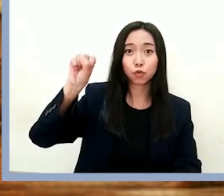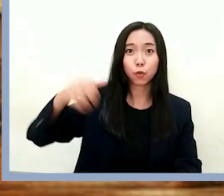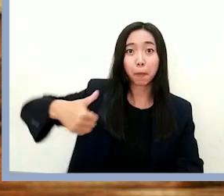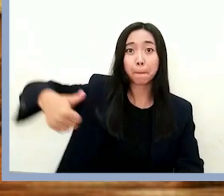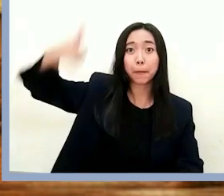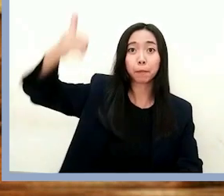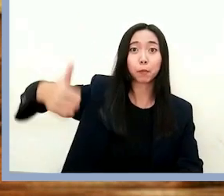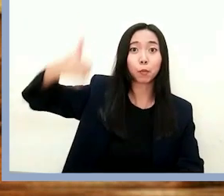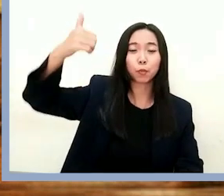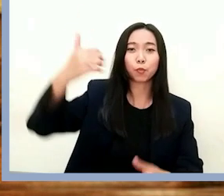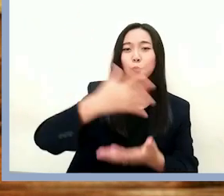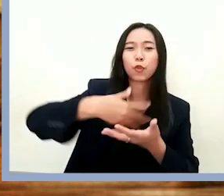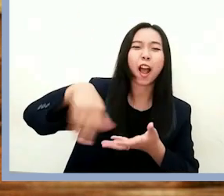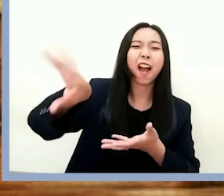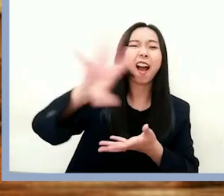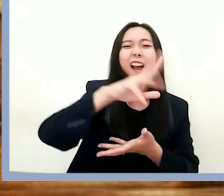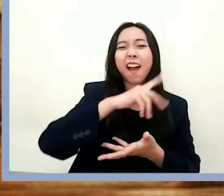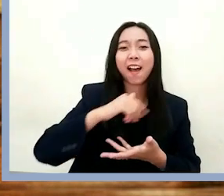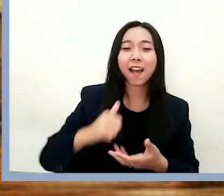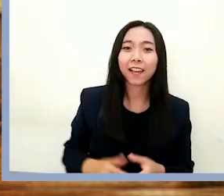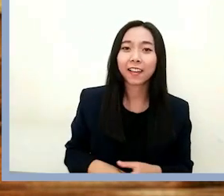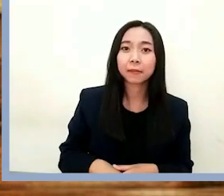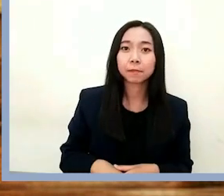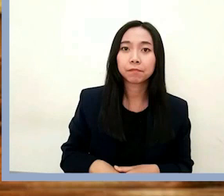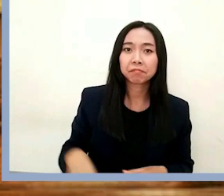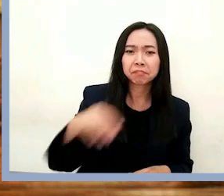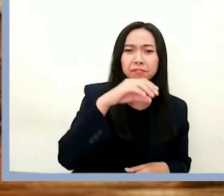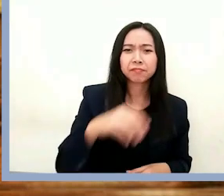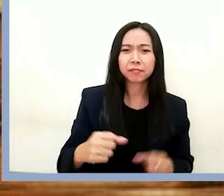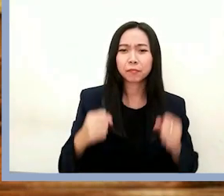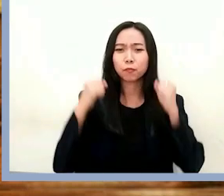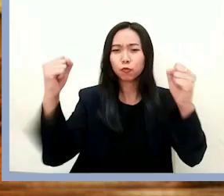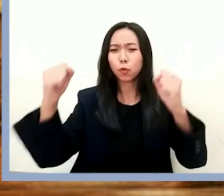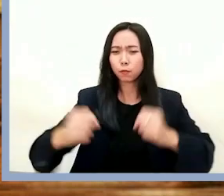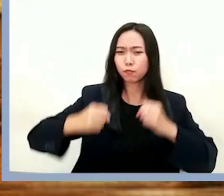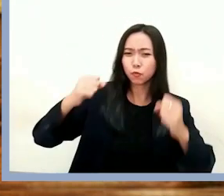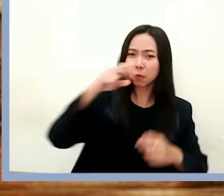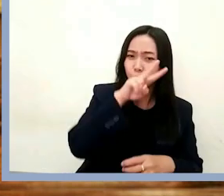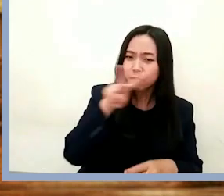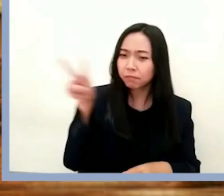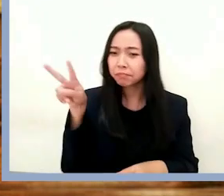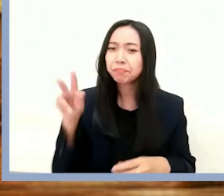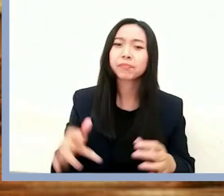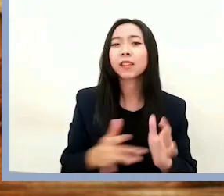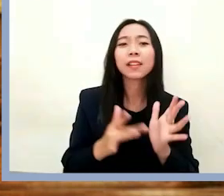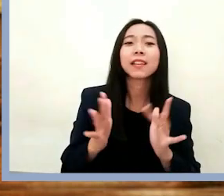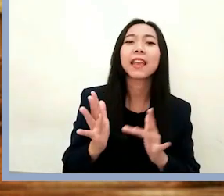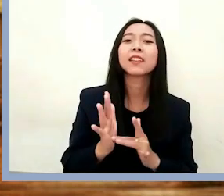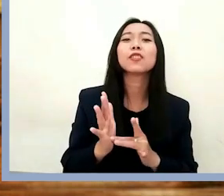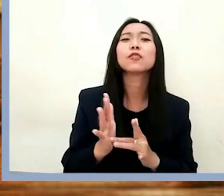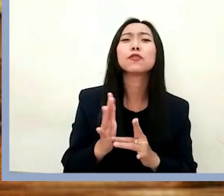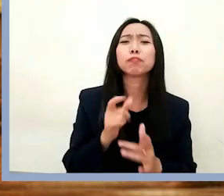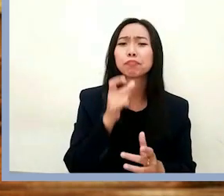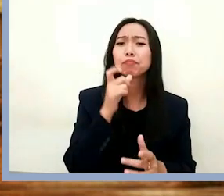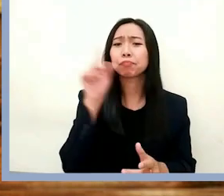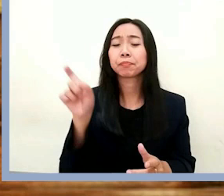yang kaya ia berusaha untuk melihat orang Apakah Yesus itu tetapi